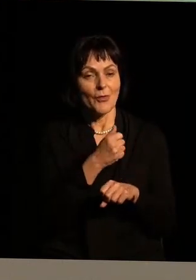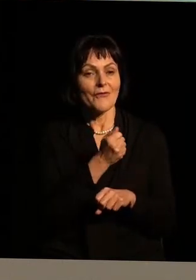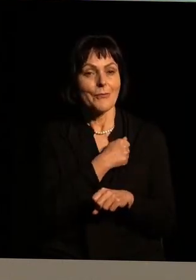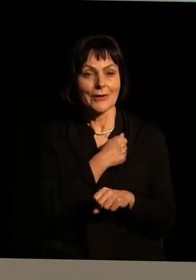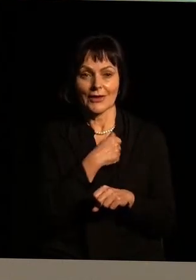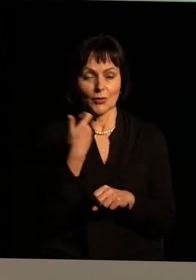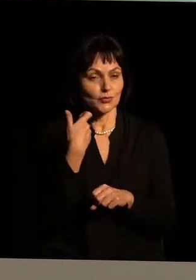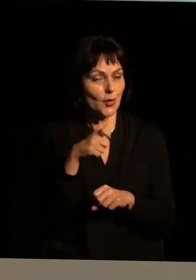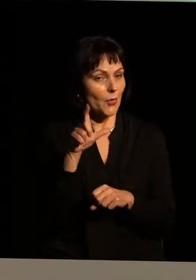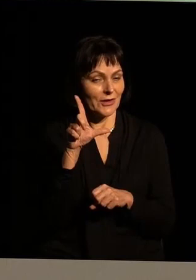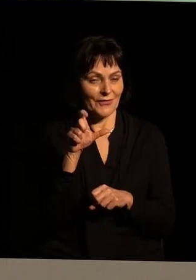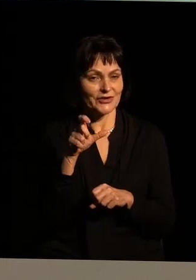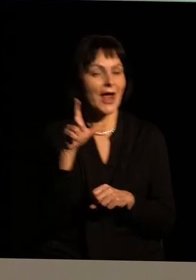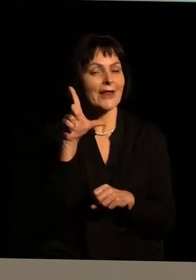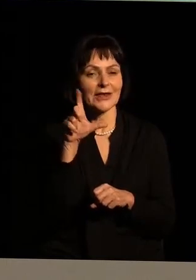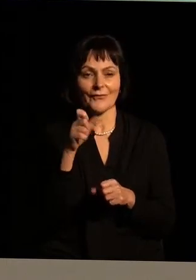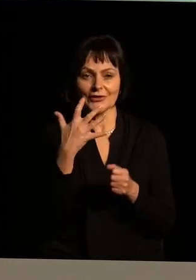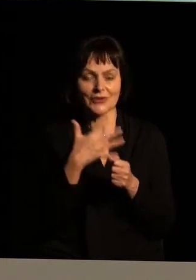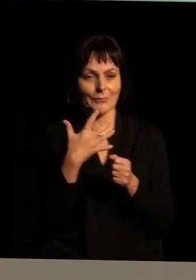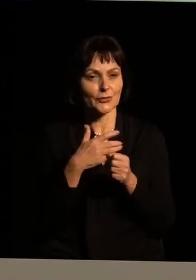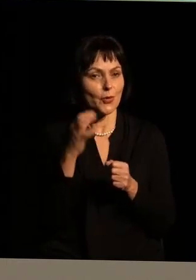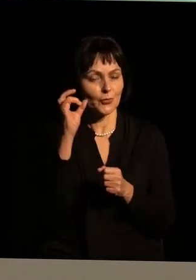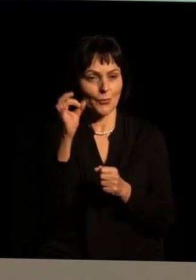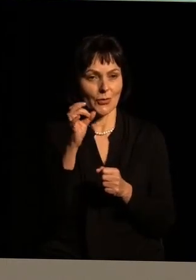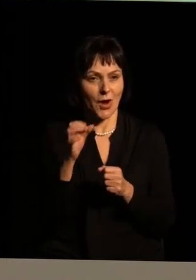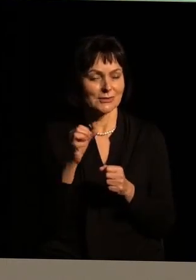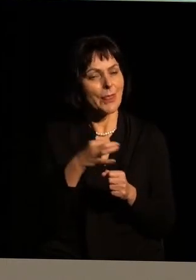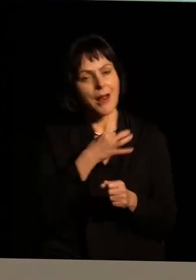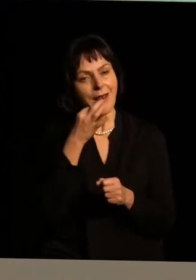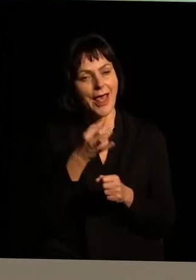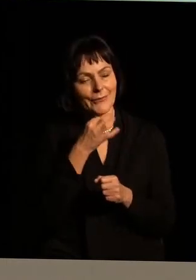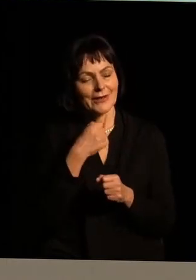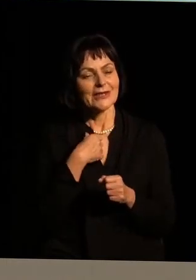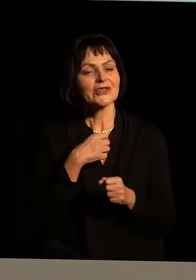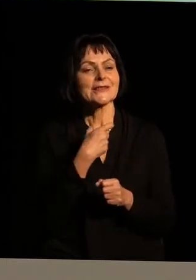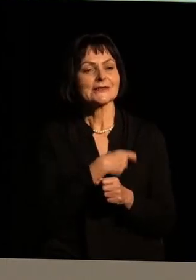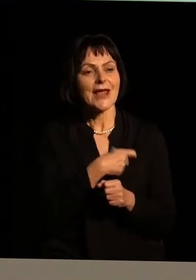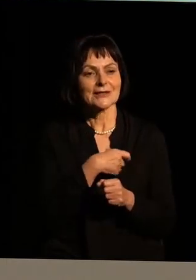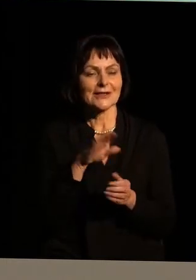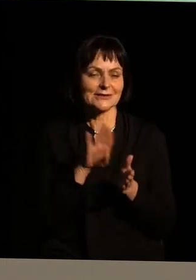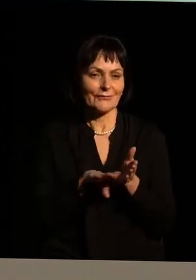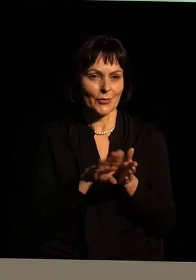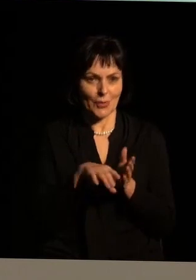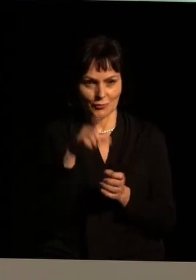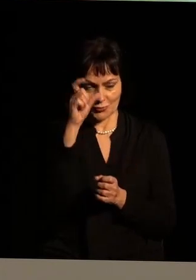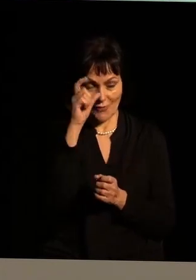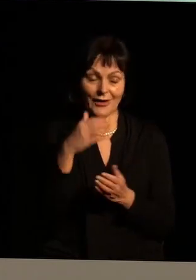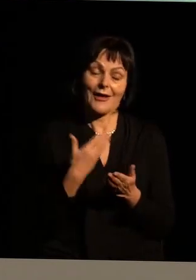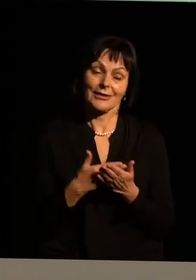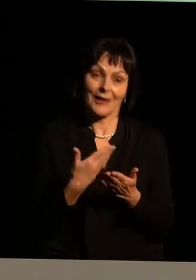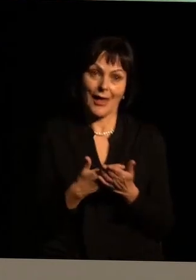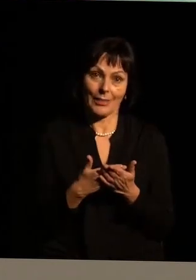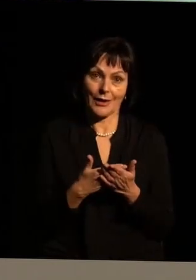100, nie 200, a 250% sprawniej niż serce zwykłego śmiertelnika. Nic więc dziwnego,